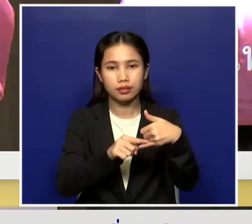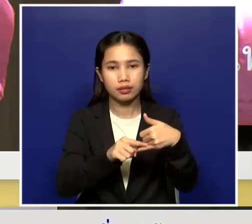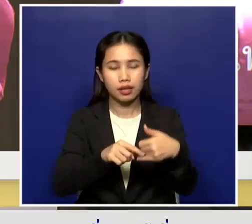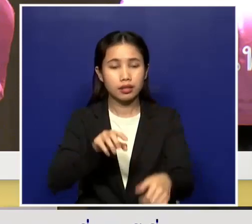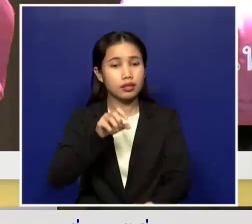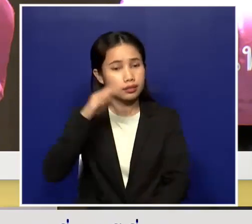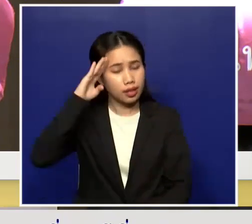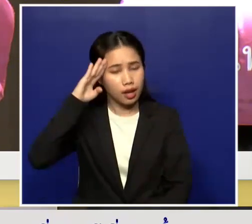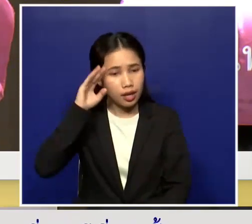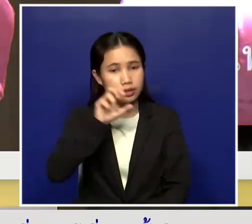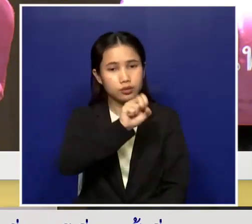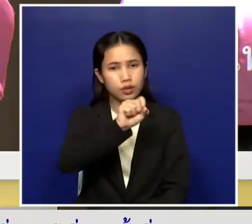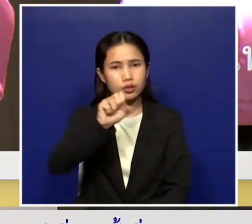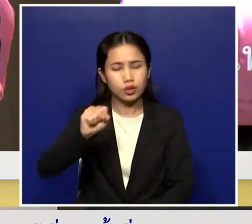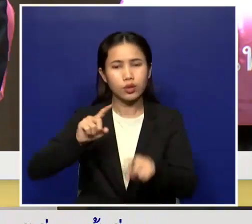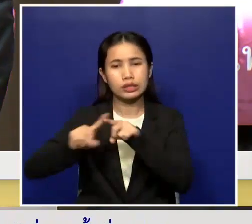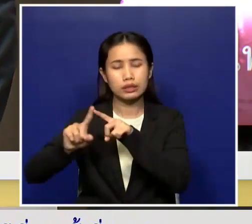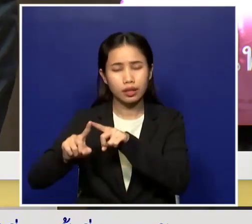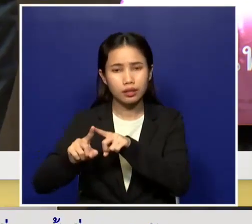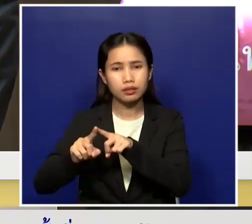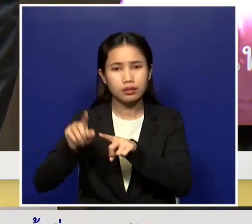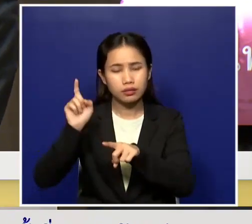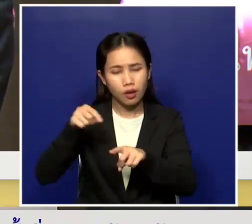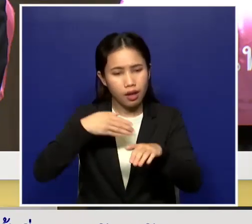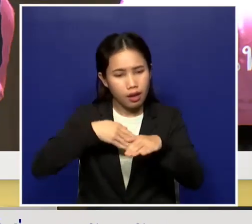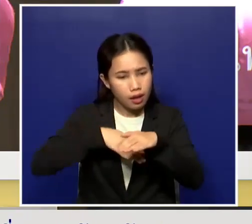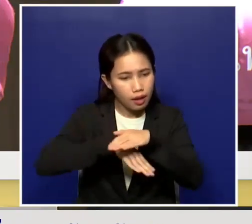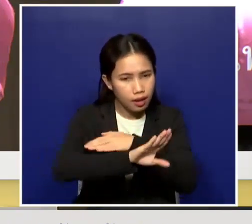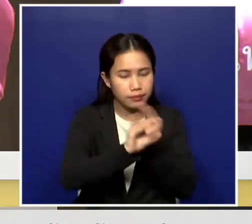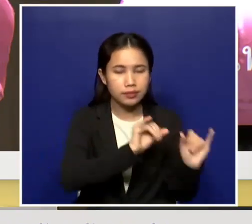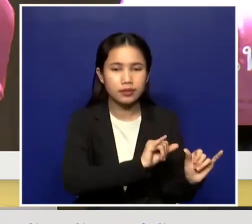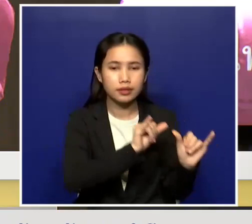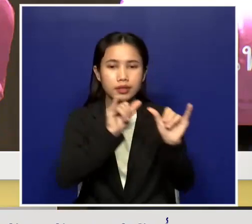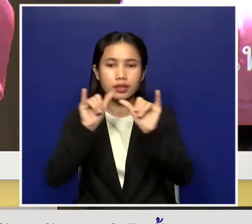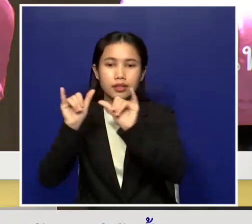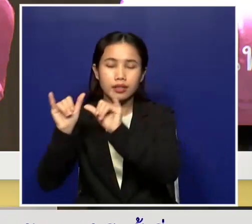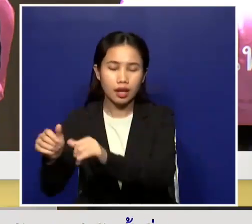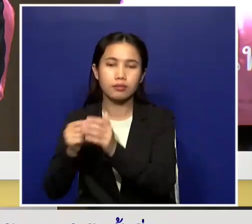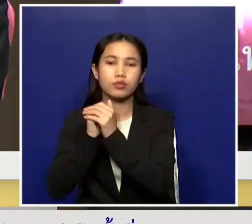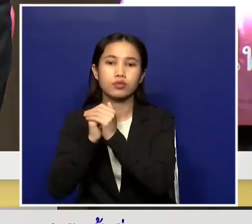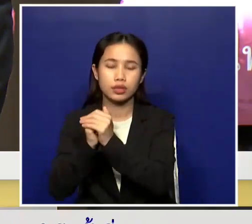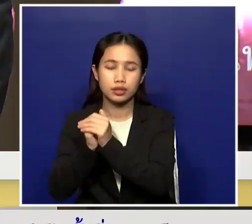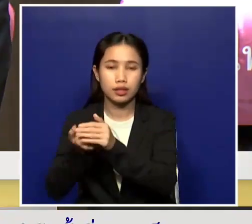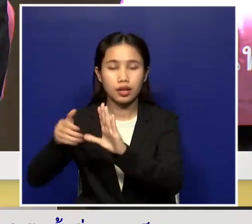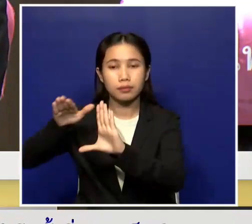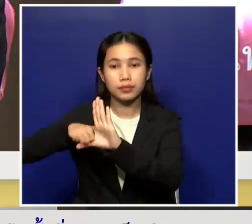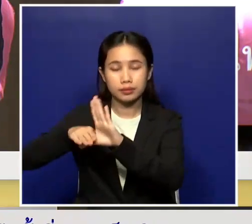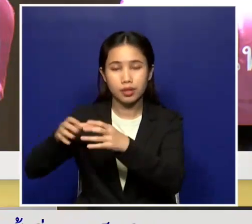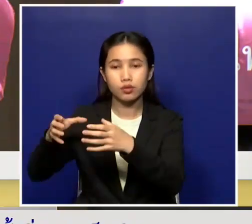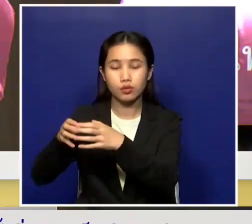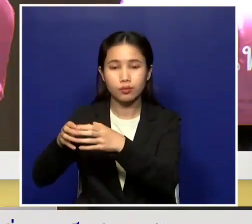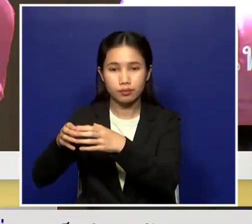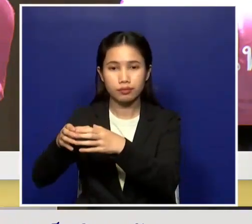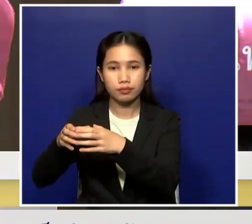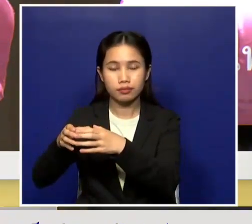สต้องลี้ภัยไปอยู่ปักกิ่งและไปสมัครเป็นพรรคคอมมิวนิสต์ประเทศไทย